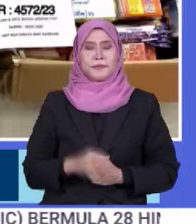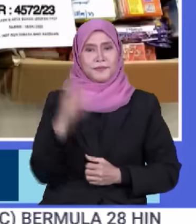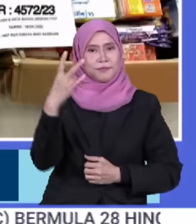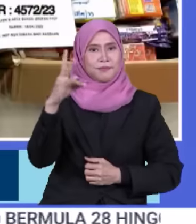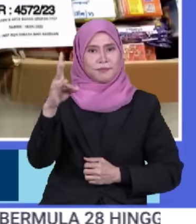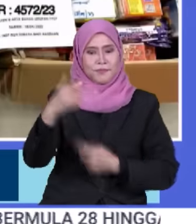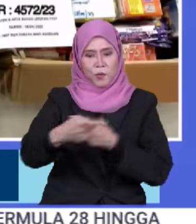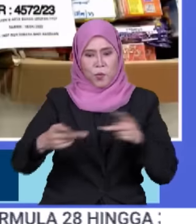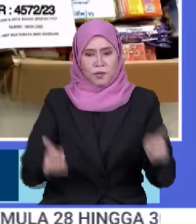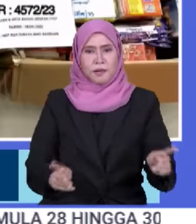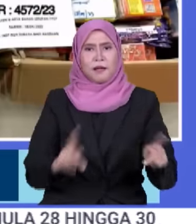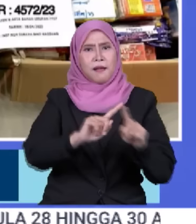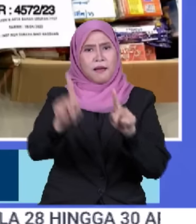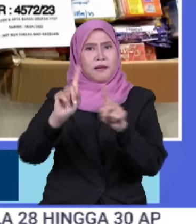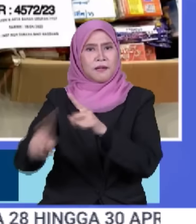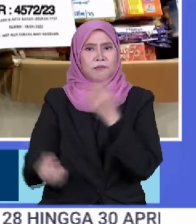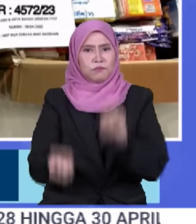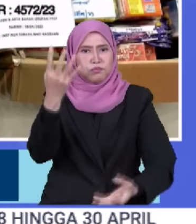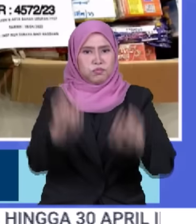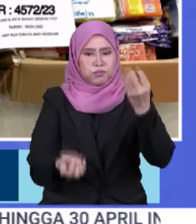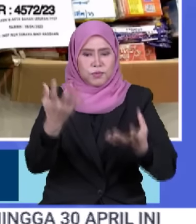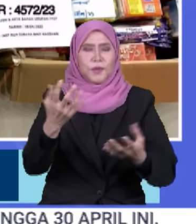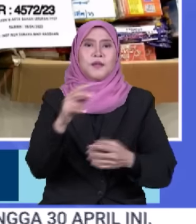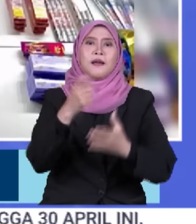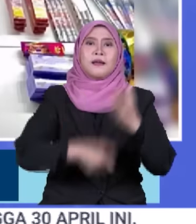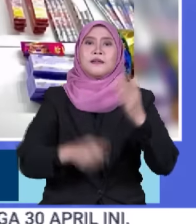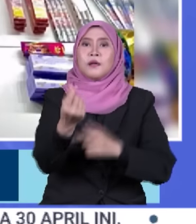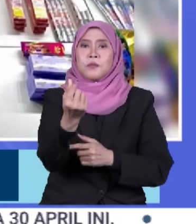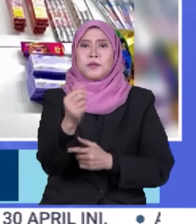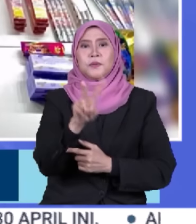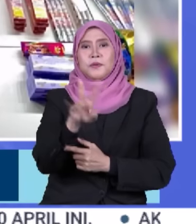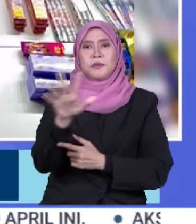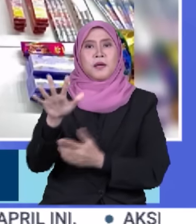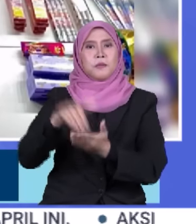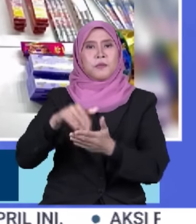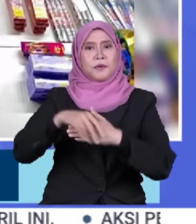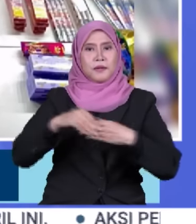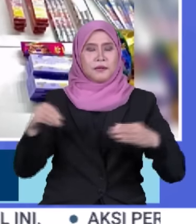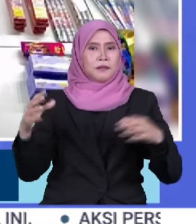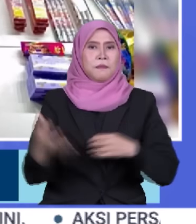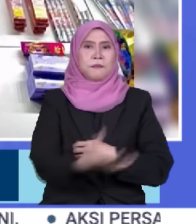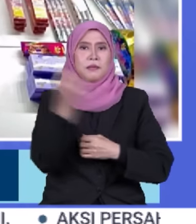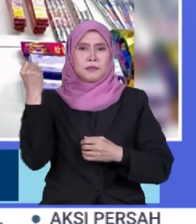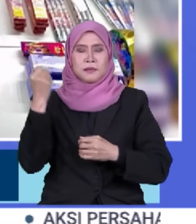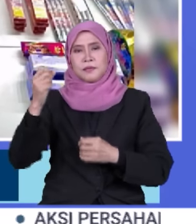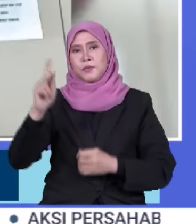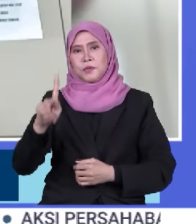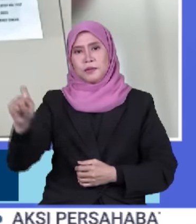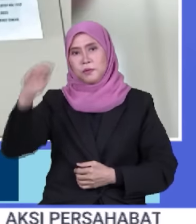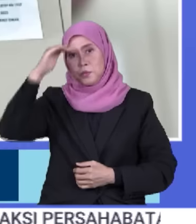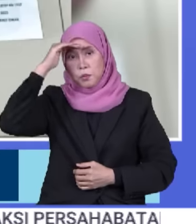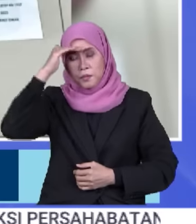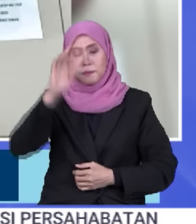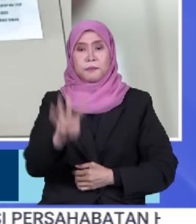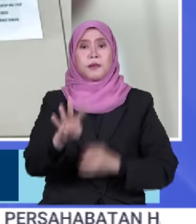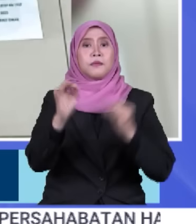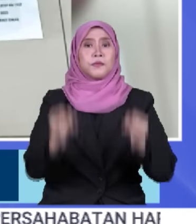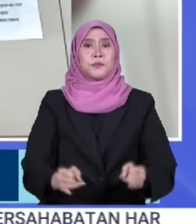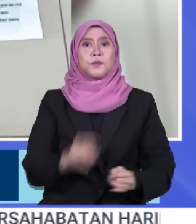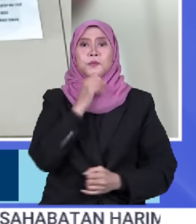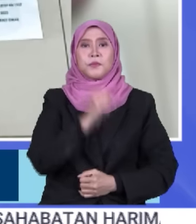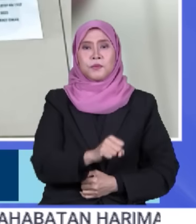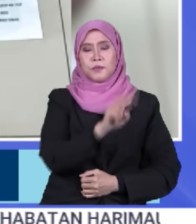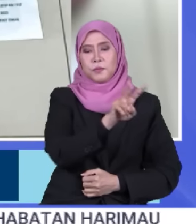17 kotak pelbagai jenis mercun bernilai RM25,000 dirampas dalam 4 serbuan di Kota Tinggi Johor. 4 individu berusia